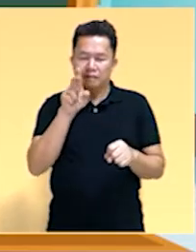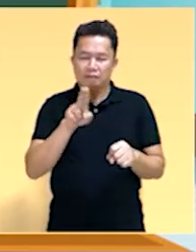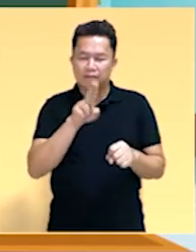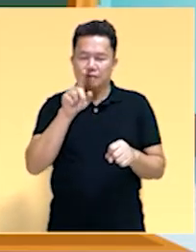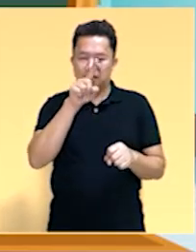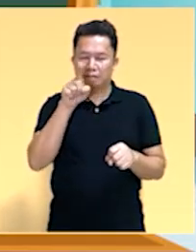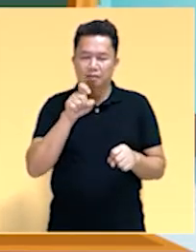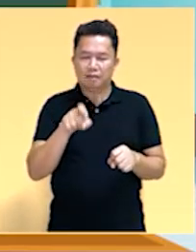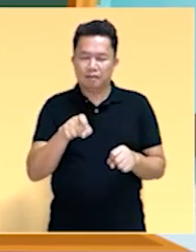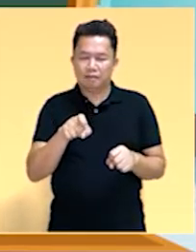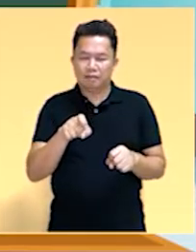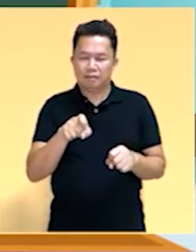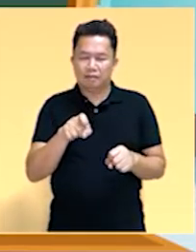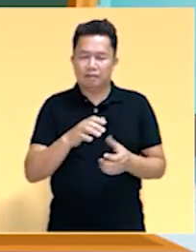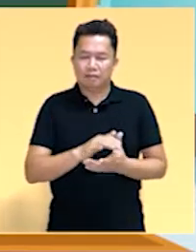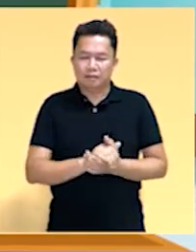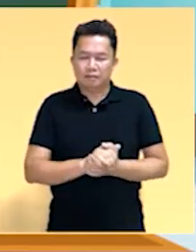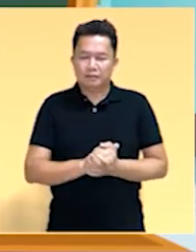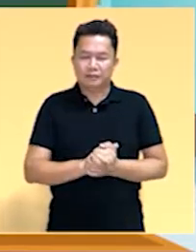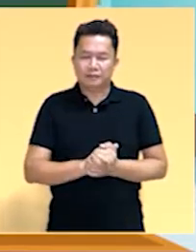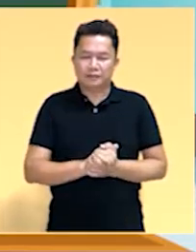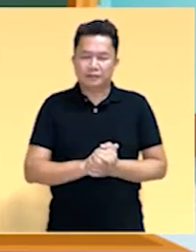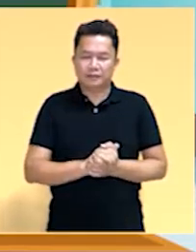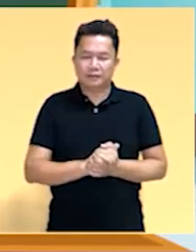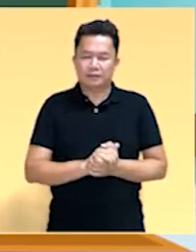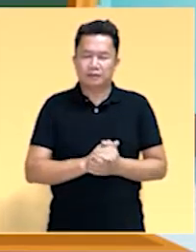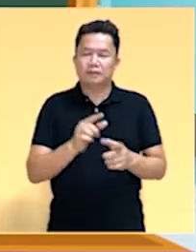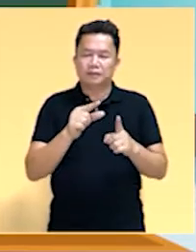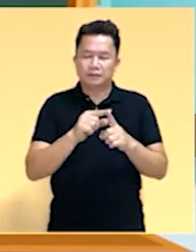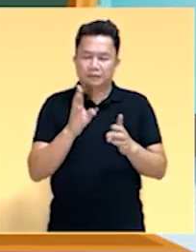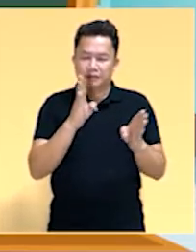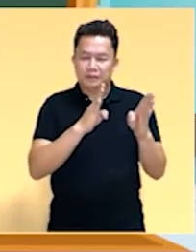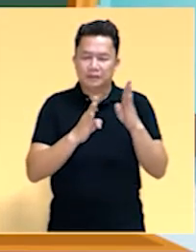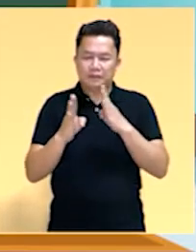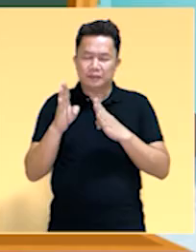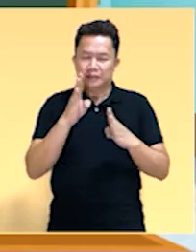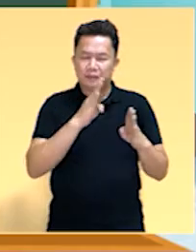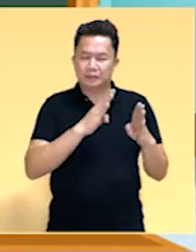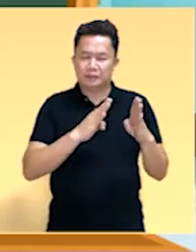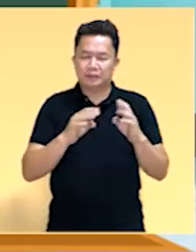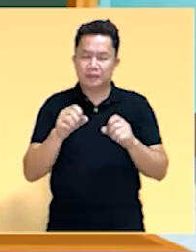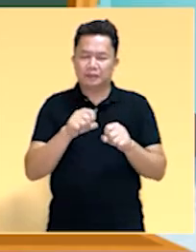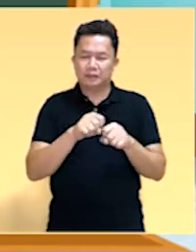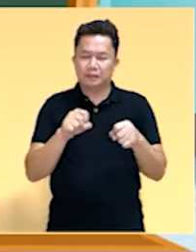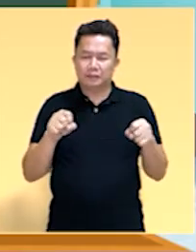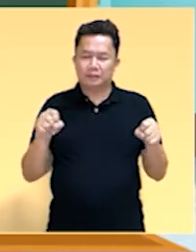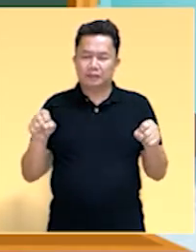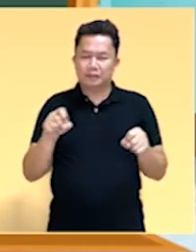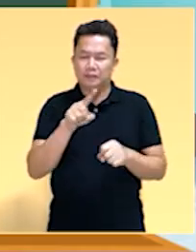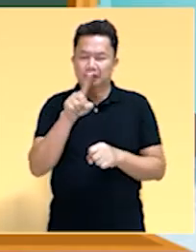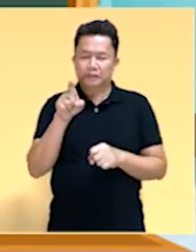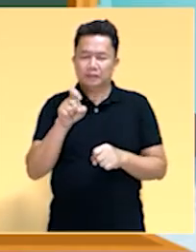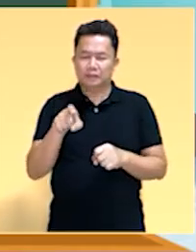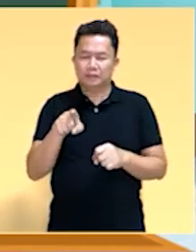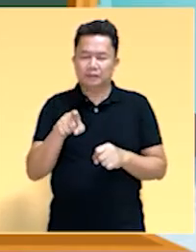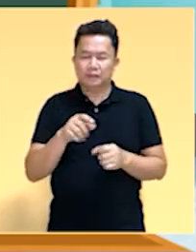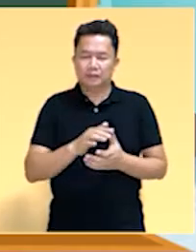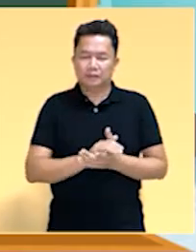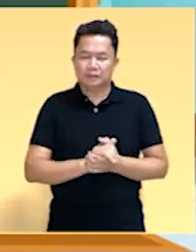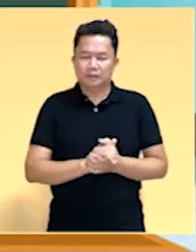o tandang pananong sa dulo. Sa word problem, ang pangungusap na may tandang pananong